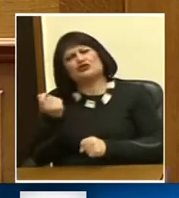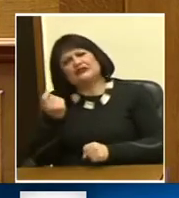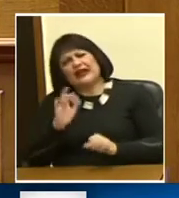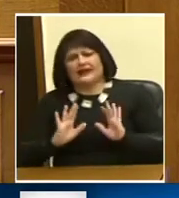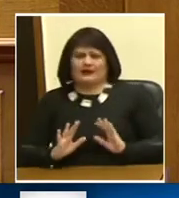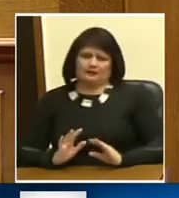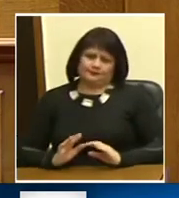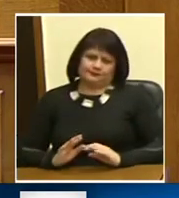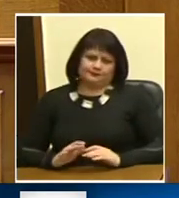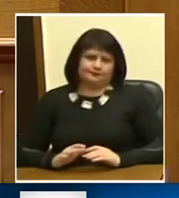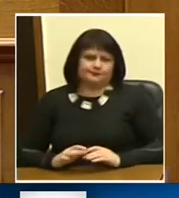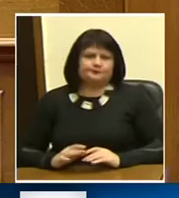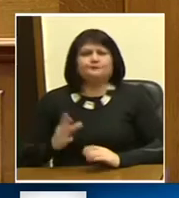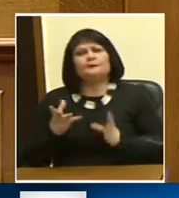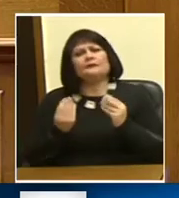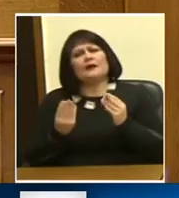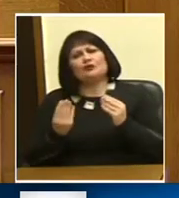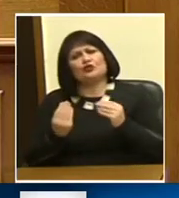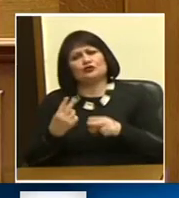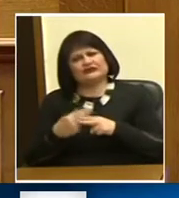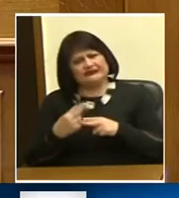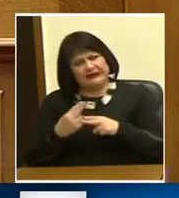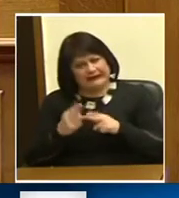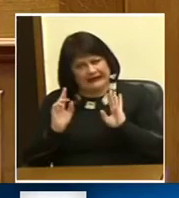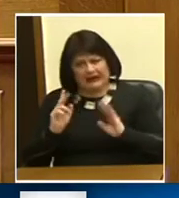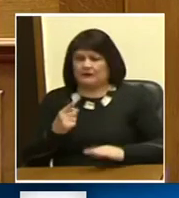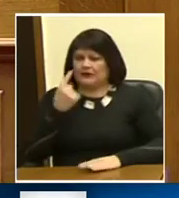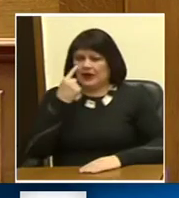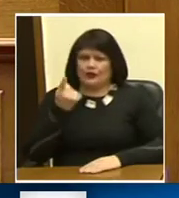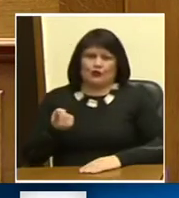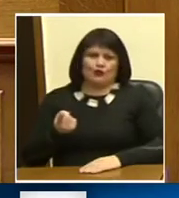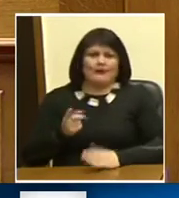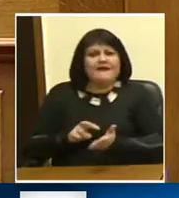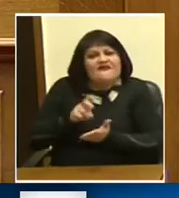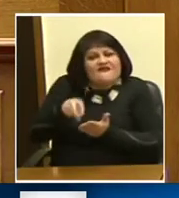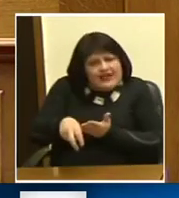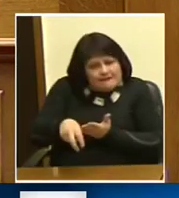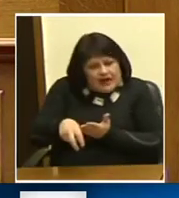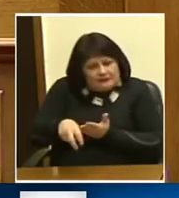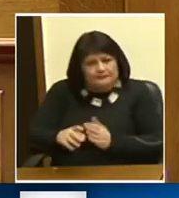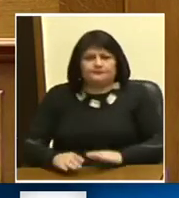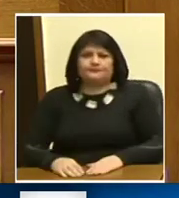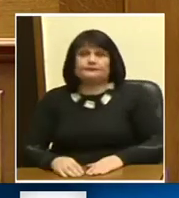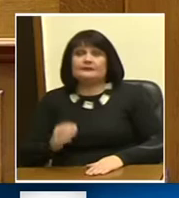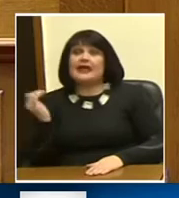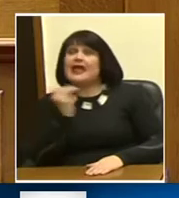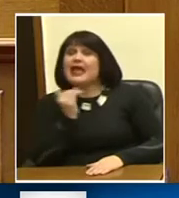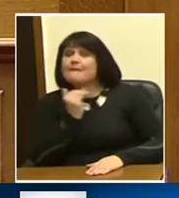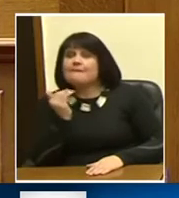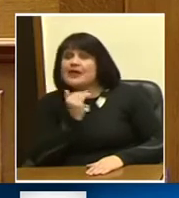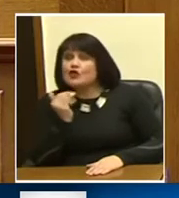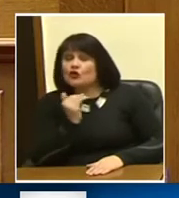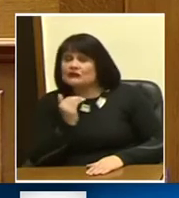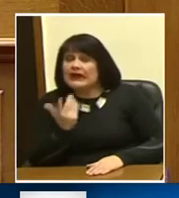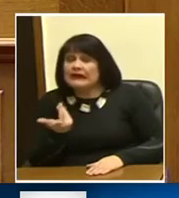λίγο περισσότερο, στο να κάνουμε ένα μεγαλύτερο βήμα. Ποια είναι τα επίγοντα των καιρών και